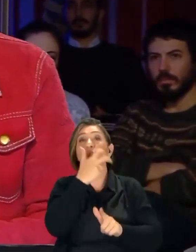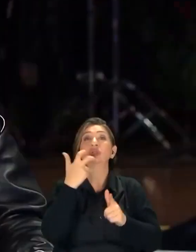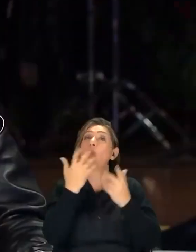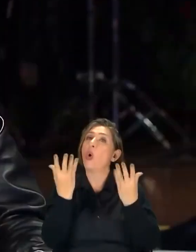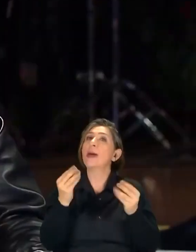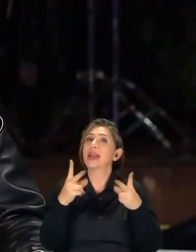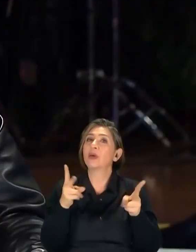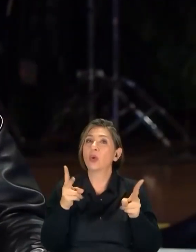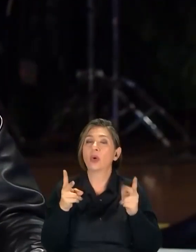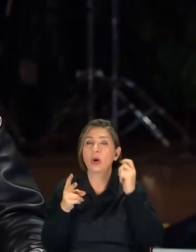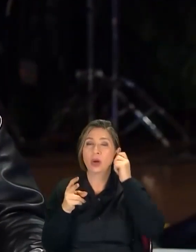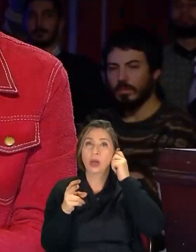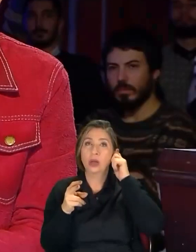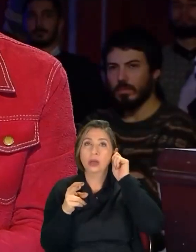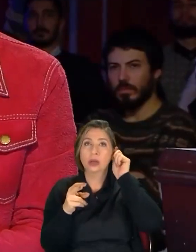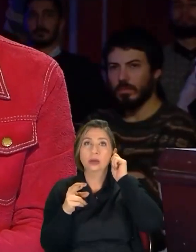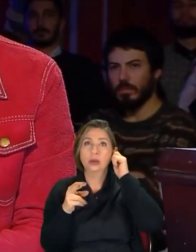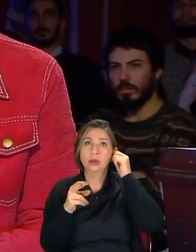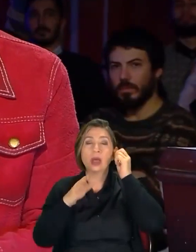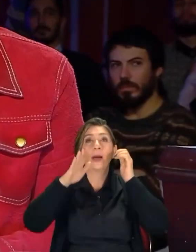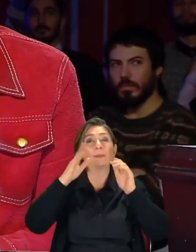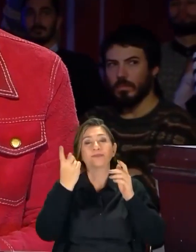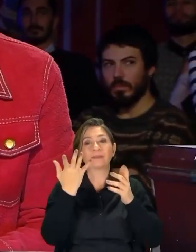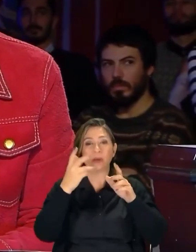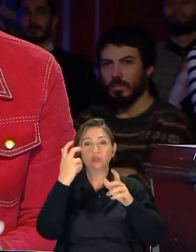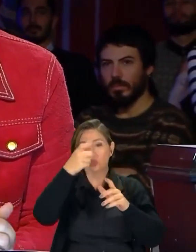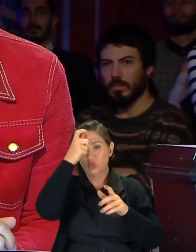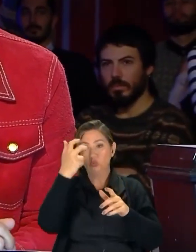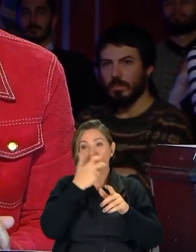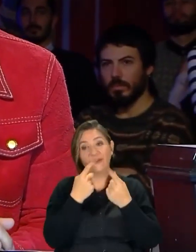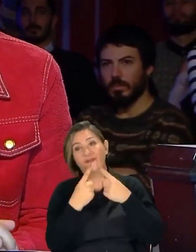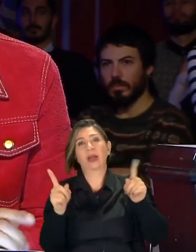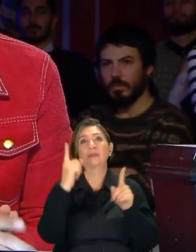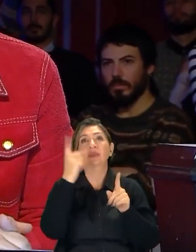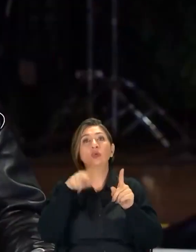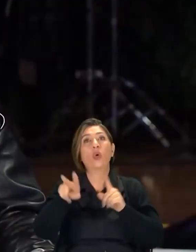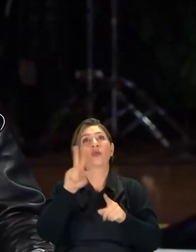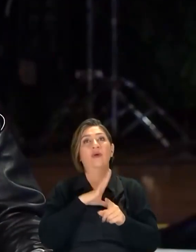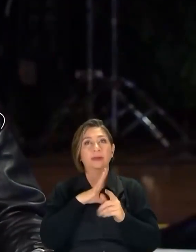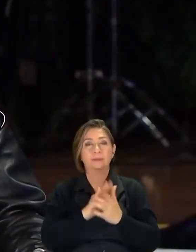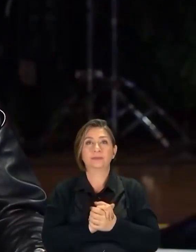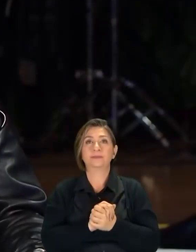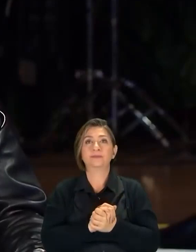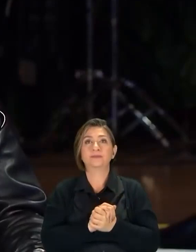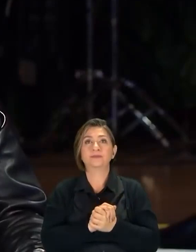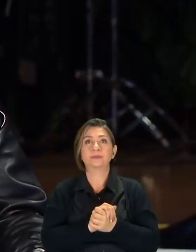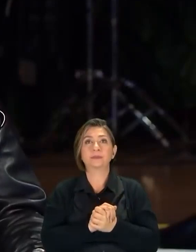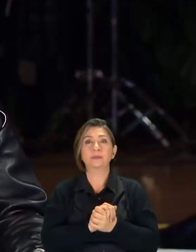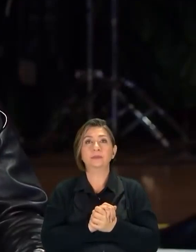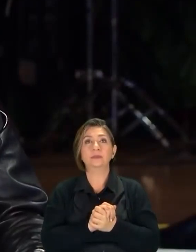E çünkü makamsal Müzikte çok seslilik kolay olmuyor yapılamıyor peki